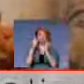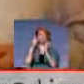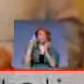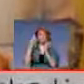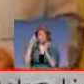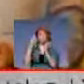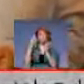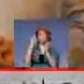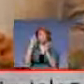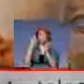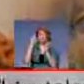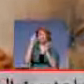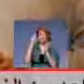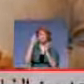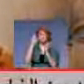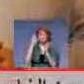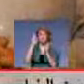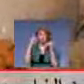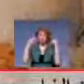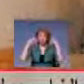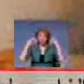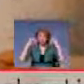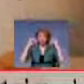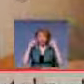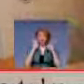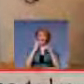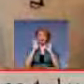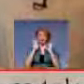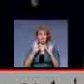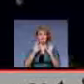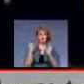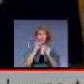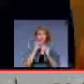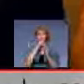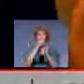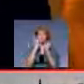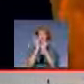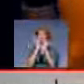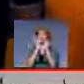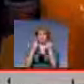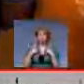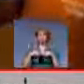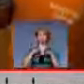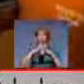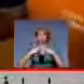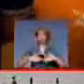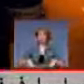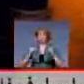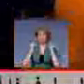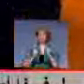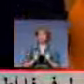الكريم ان الموضوع ان القران فيه شفاء من كل داء. انا سالت واحد قال لي انت عندك جن